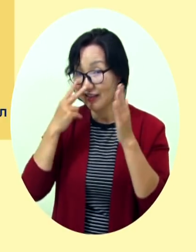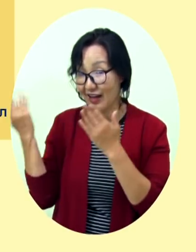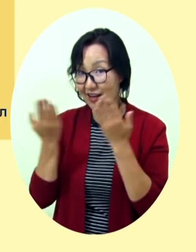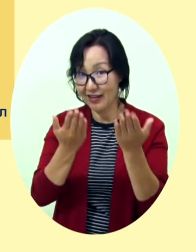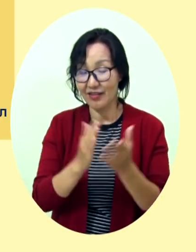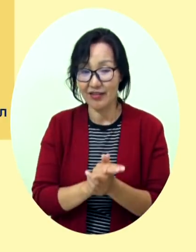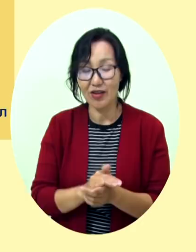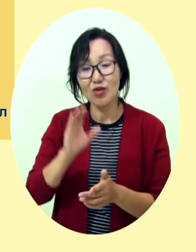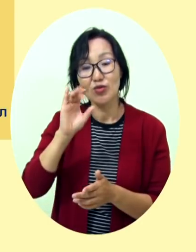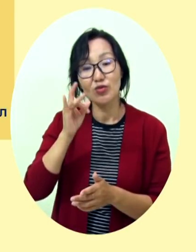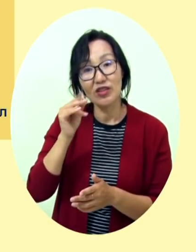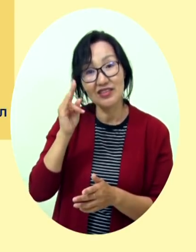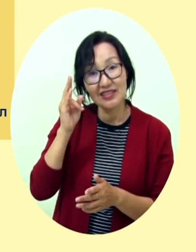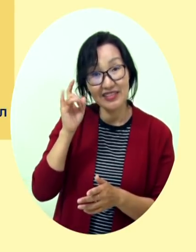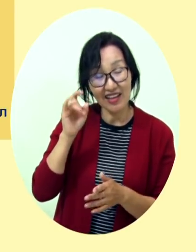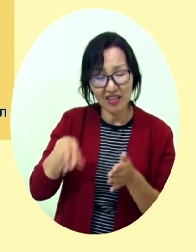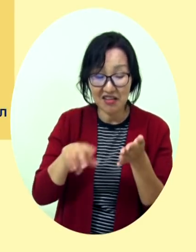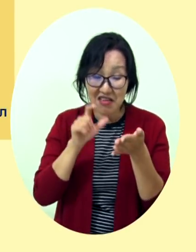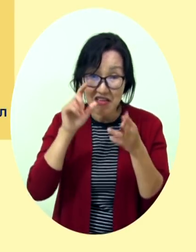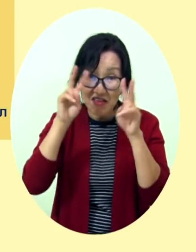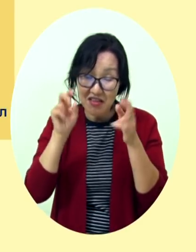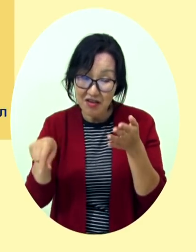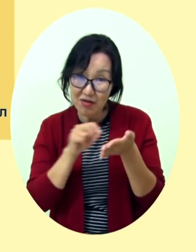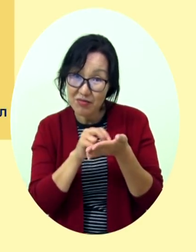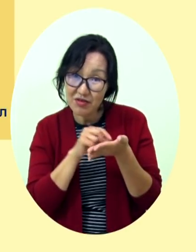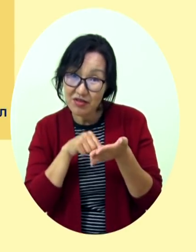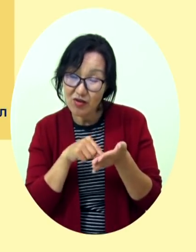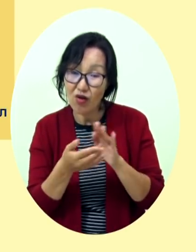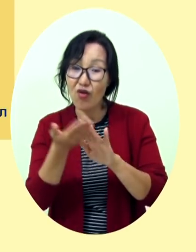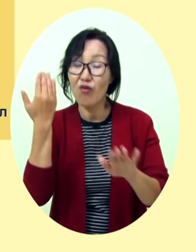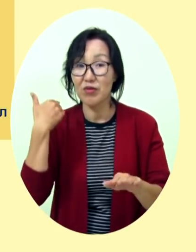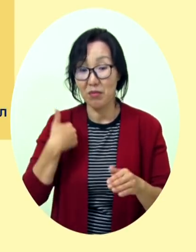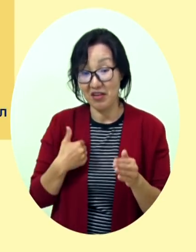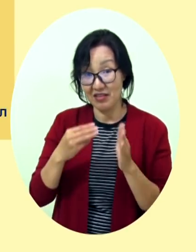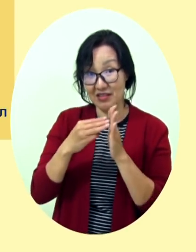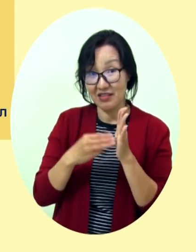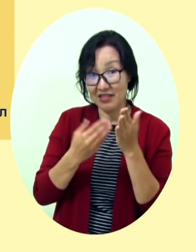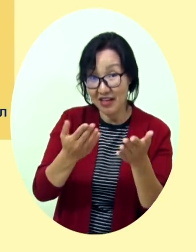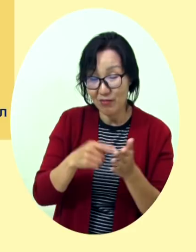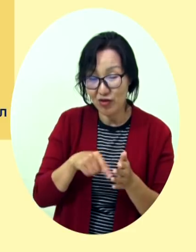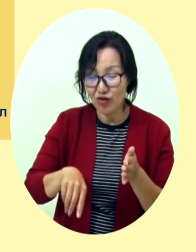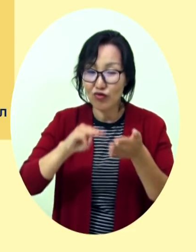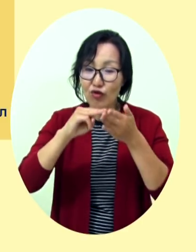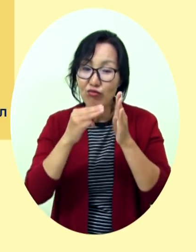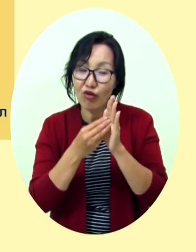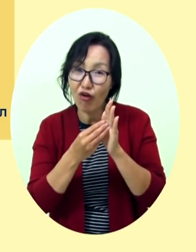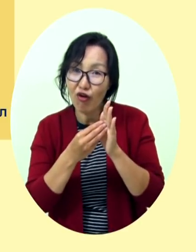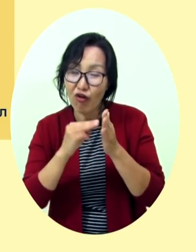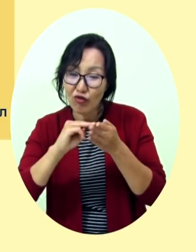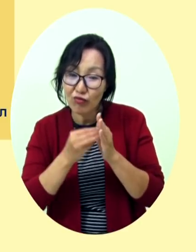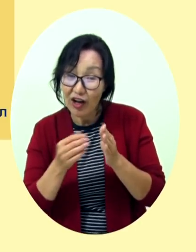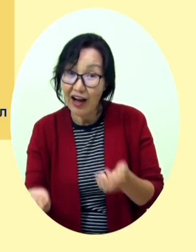хараарай хүүхдүүд, та бүхэн сурагч Наран ихээ бичгтээ өмнөх багш нь тайлбарлсан төлөвлөгөө гарган